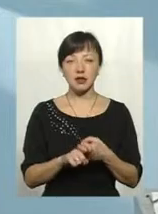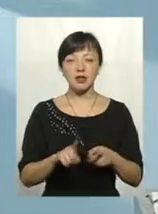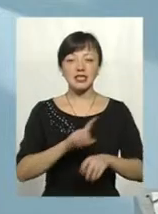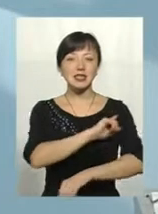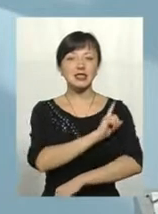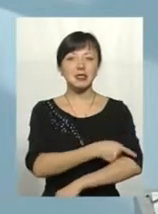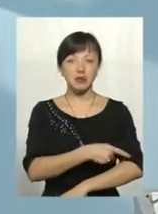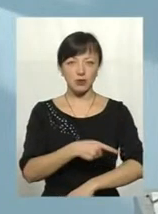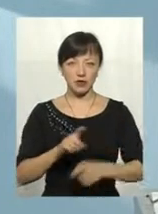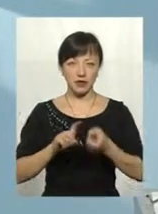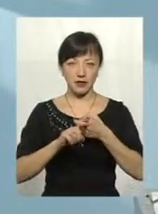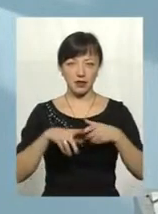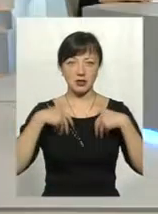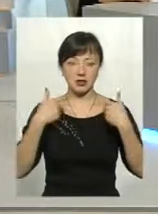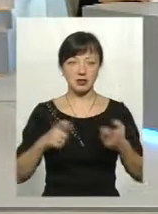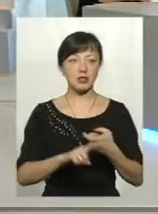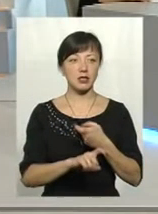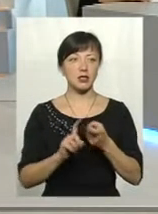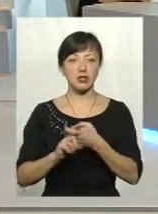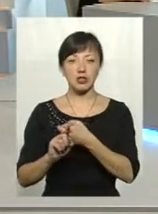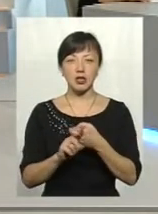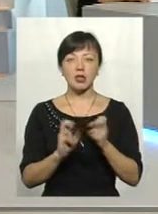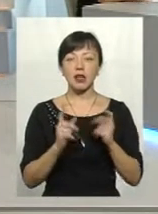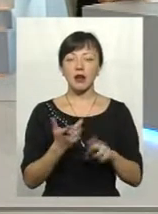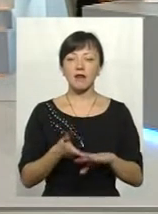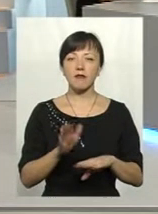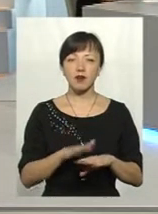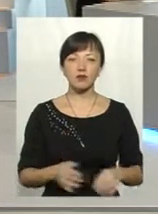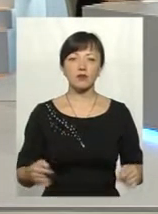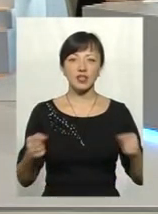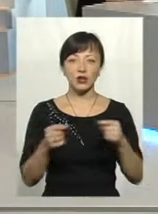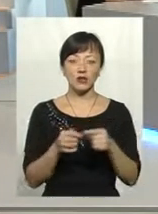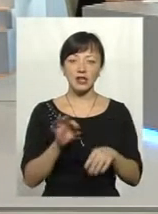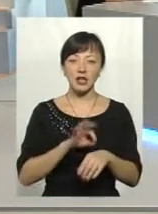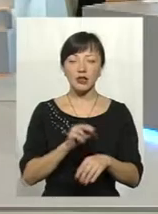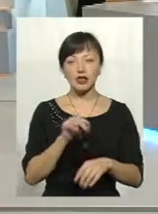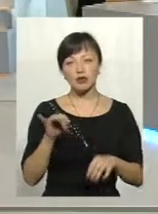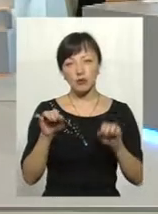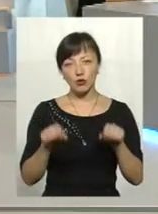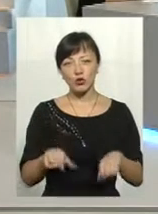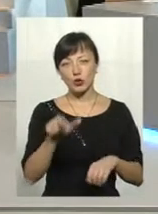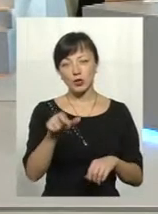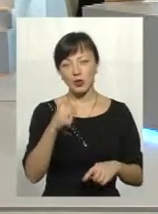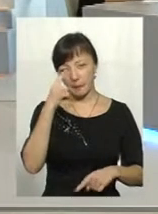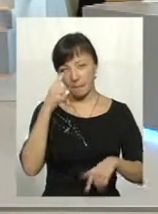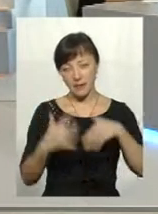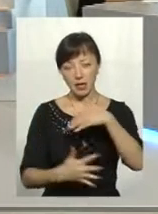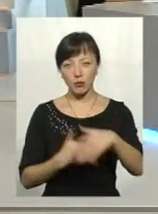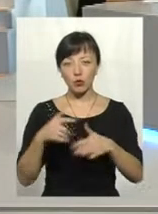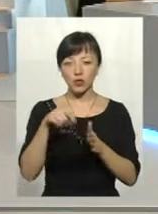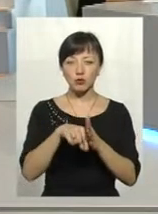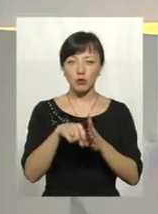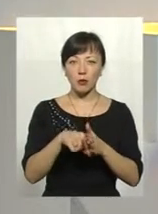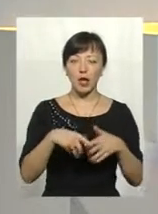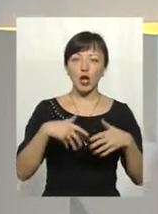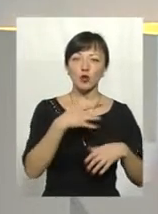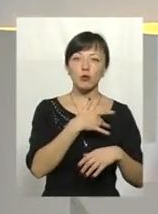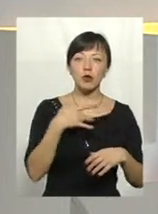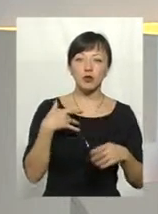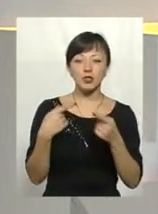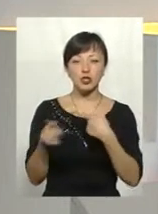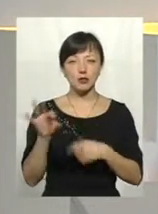інфекції залежить. Наскільки важко встановити цей діагноз і чи може людина переплутати от симптоми туберкульозу з іншим